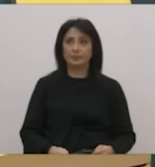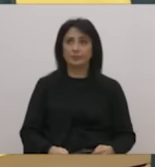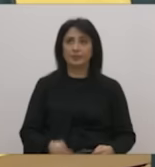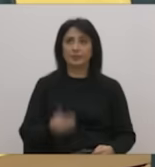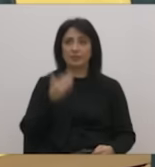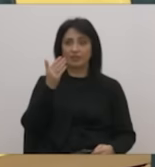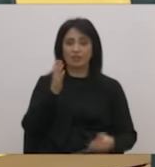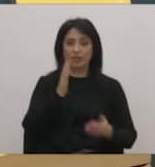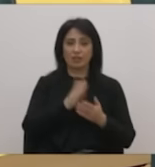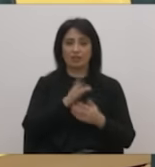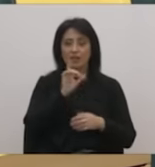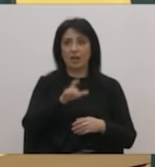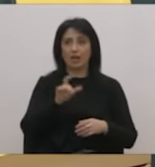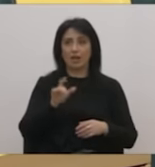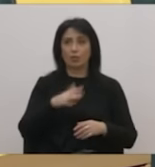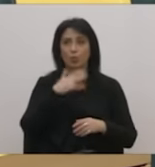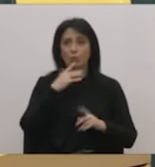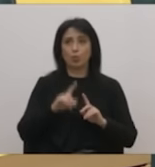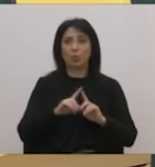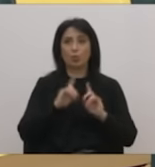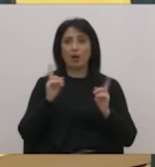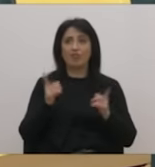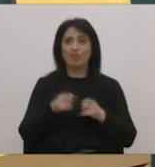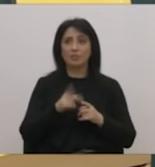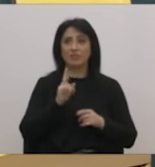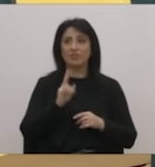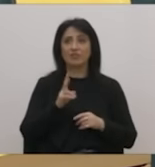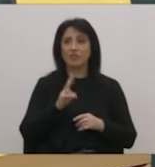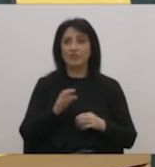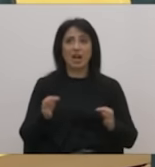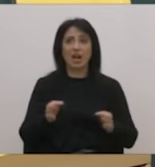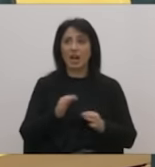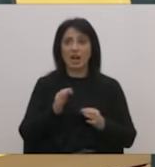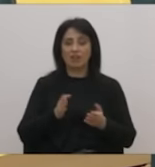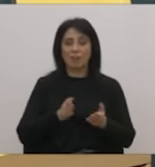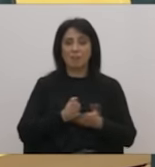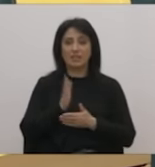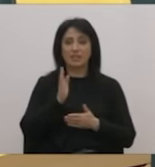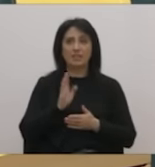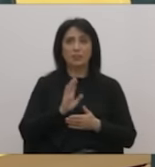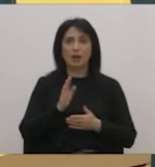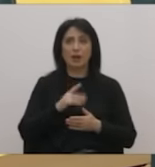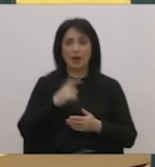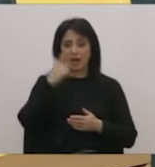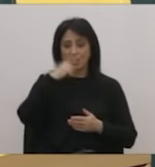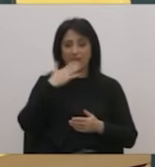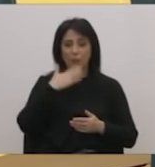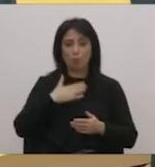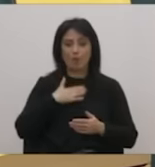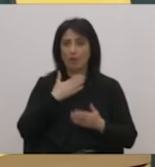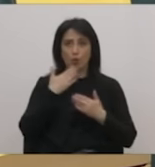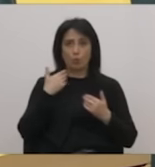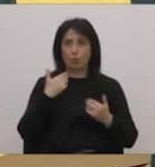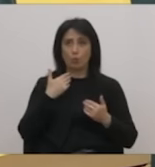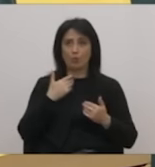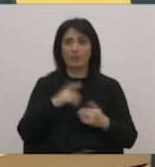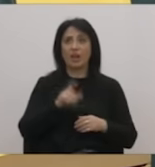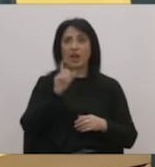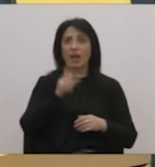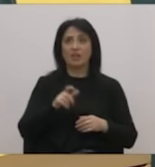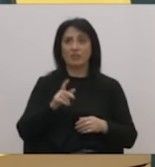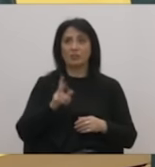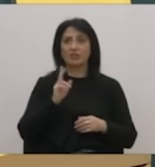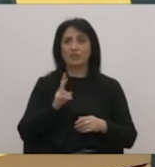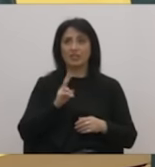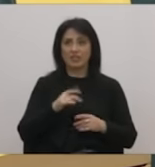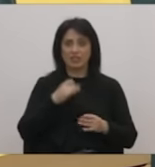Თქვენ ხართ ადამიანები, მე უმრავლესობას მიმართავ, რომელსაც არავითარი პრინციპი კი არა, თავმოყვარეობაც არ გაგაჩნიათ. ადამიანები,